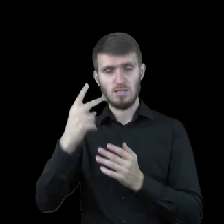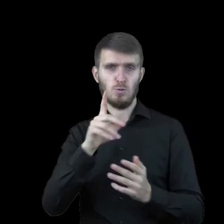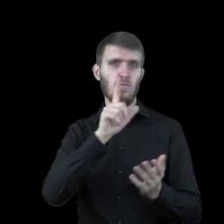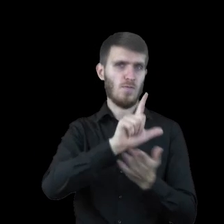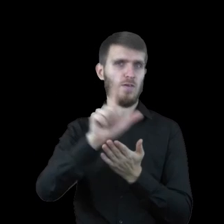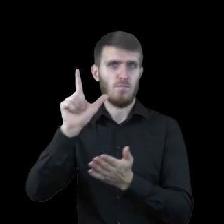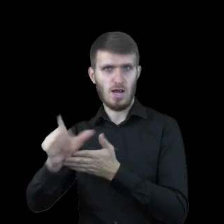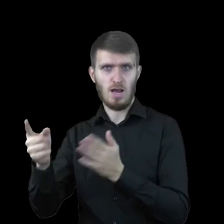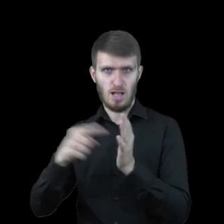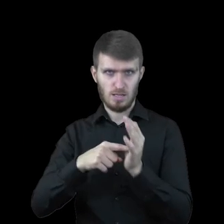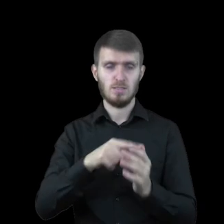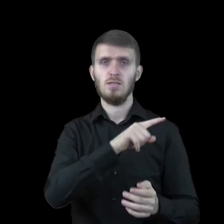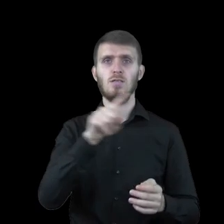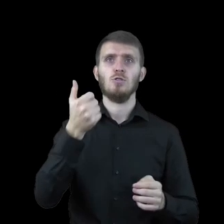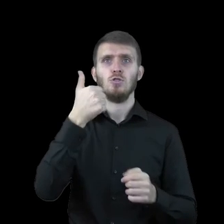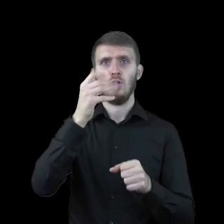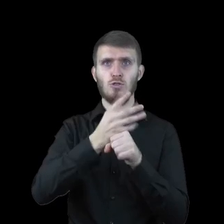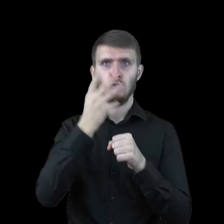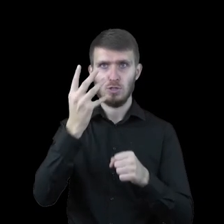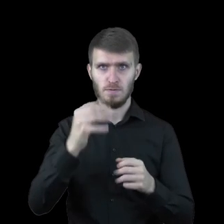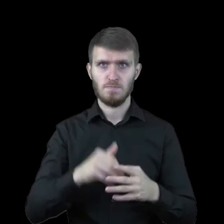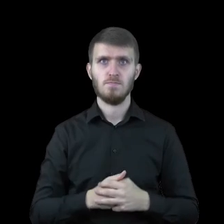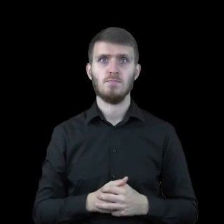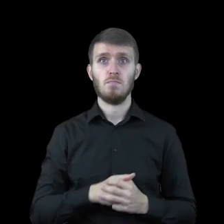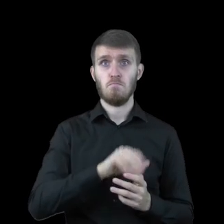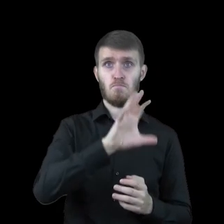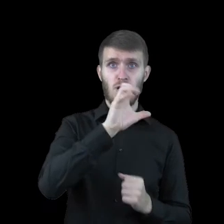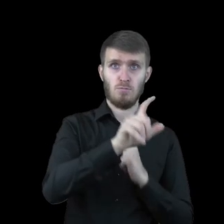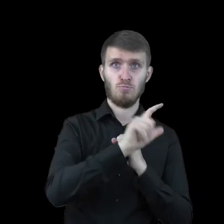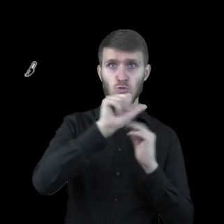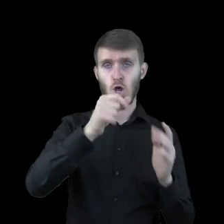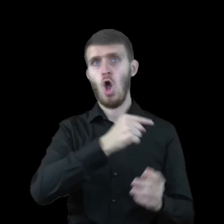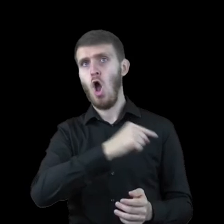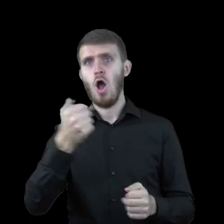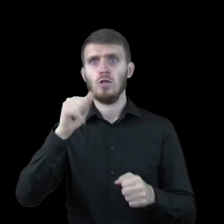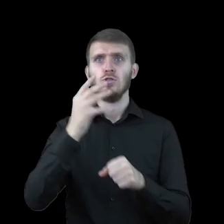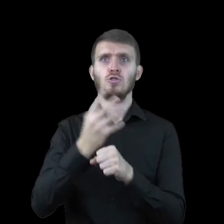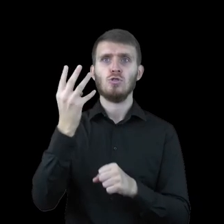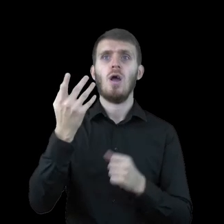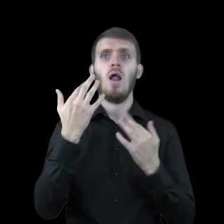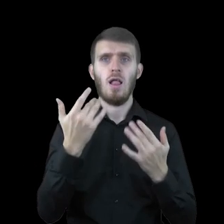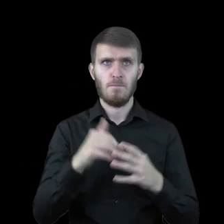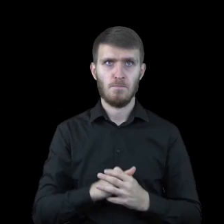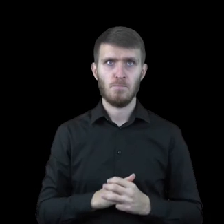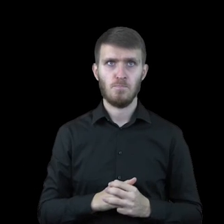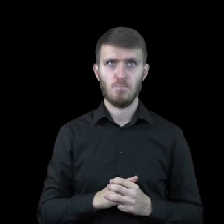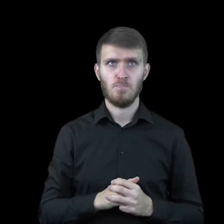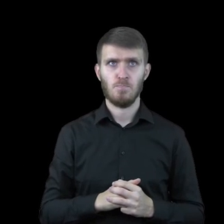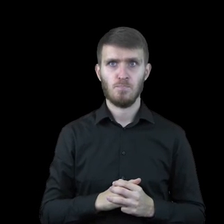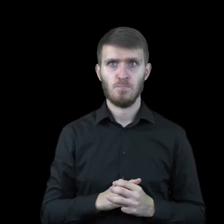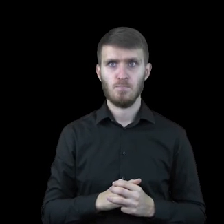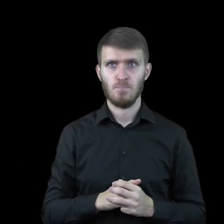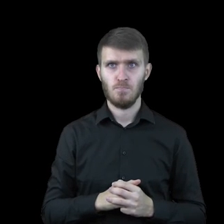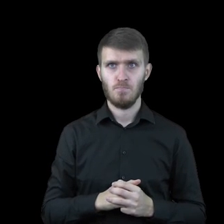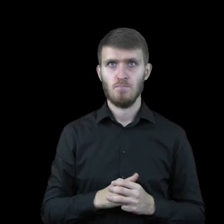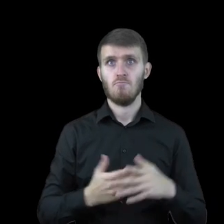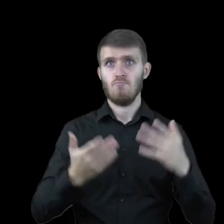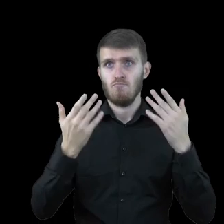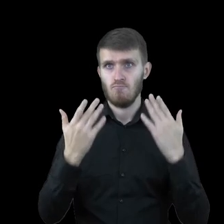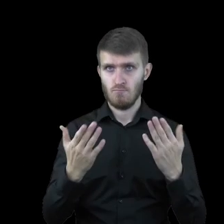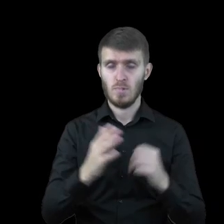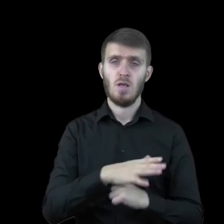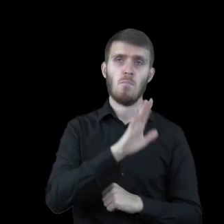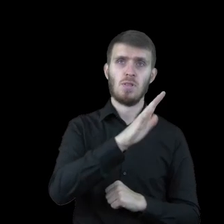Wiemy, że 12 do kwadratu to jest 144. I odejmiemy sobie tutaj 576 odjąć